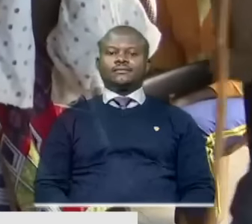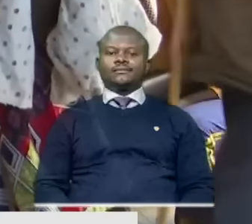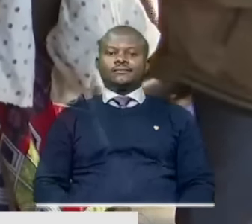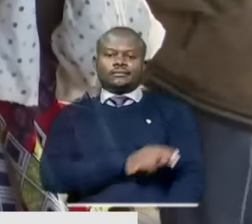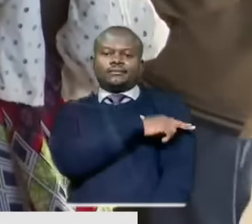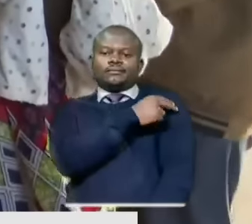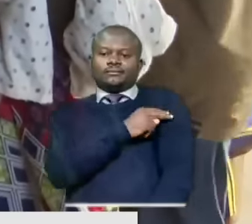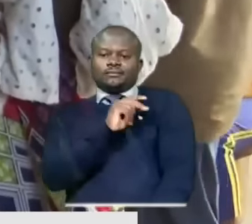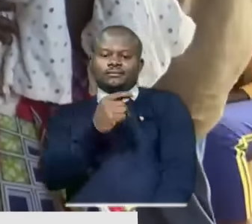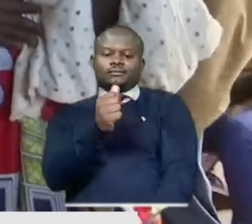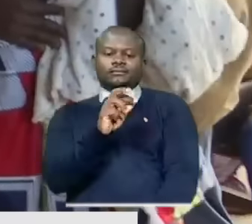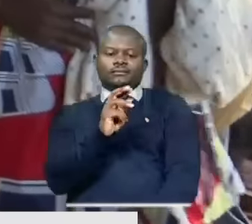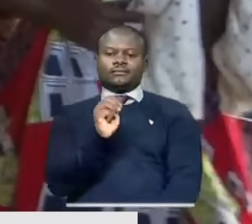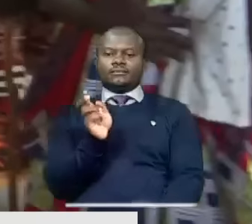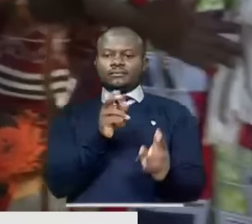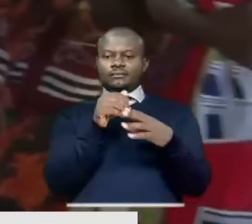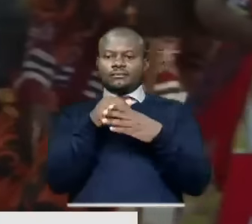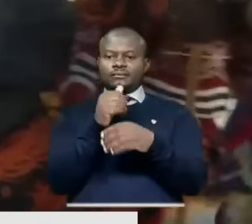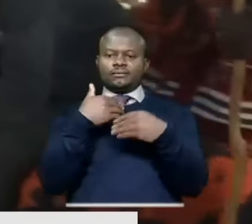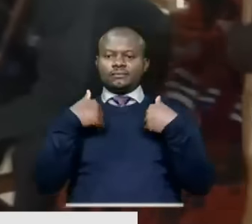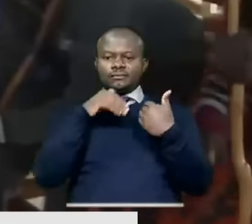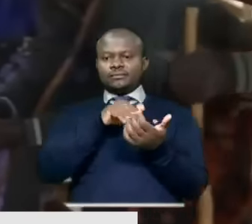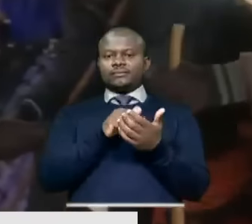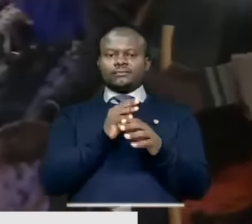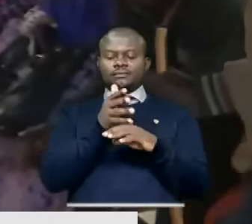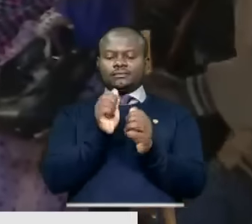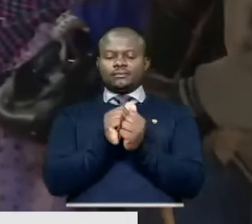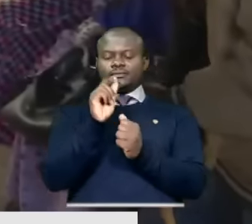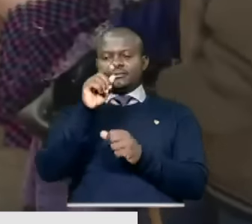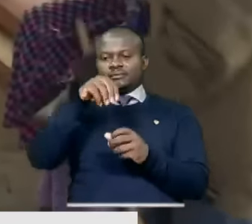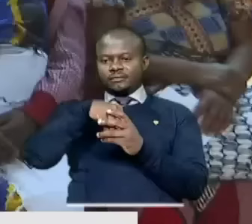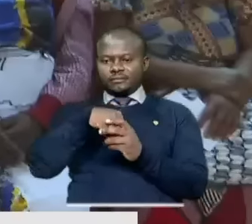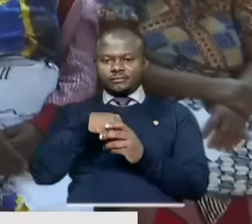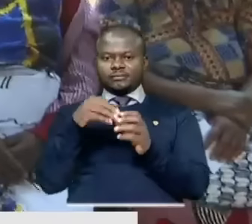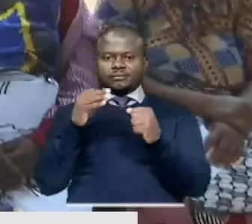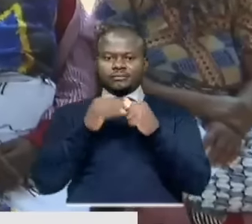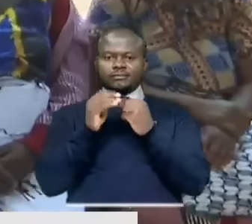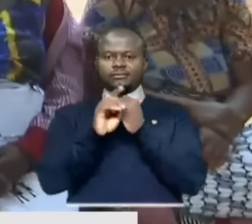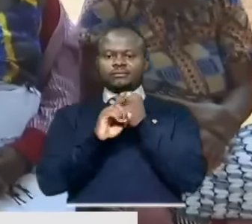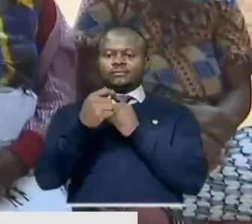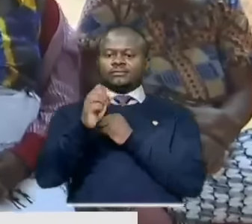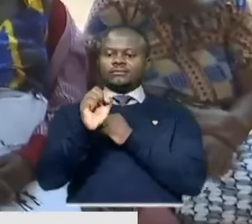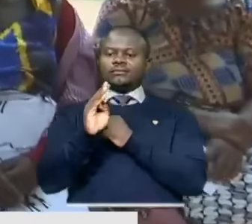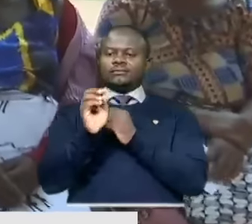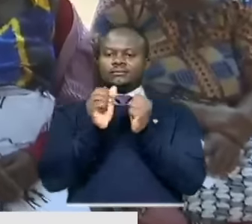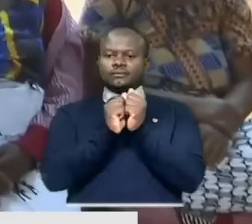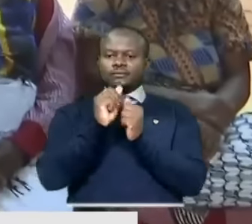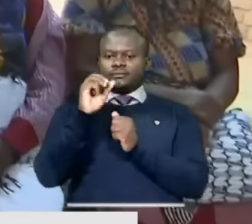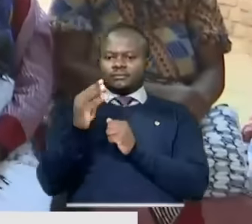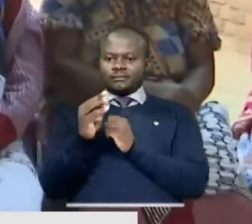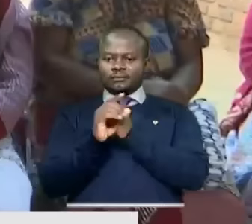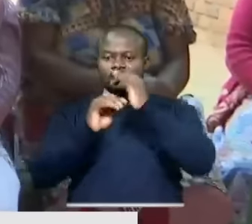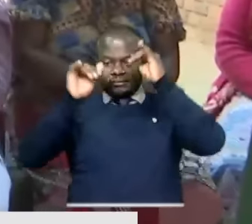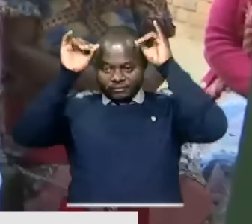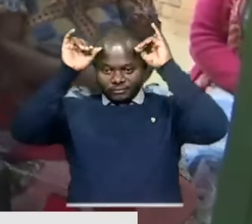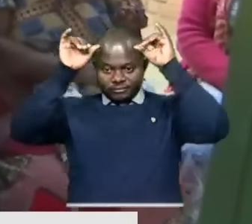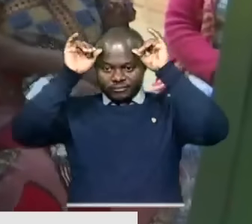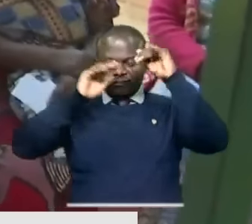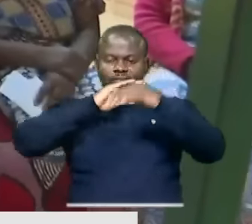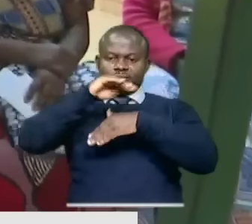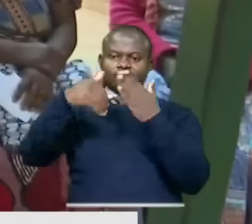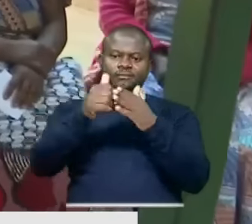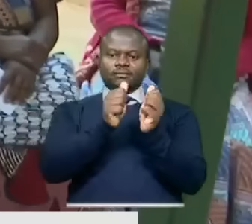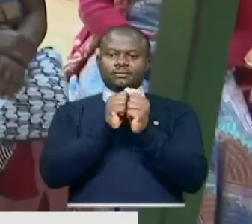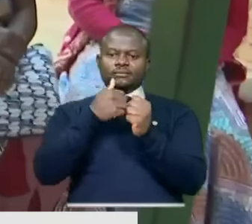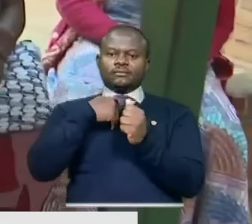bya Ngarama bisanzwe bikorana n'ibigo nderabuzima 11 birimo 8 byo mu karere ka Gatsibo na 3 byo mu karere ka Nyagatare, bikaba byose hamwe